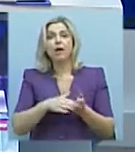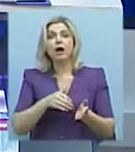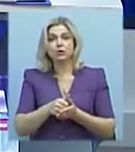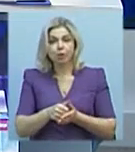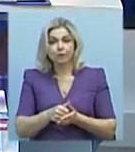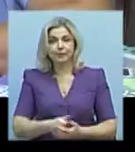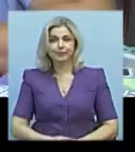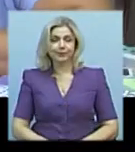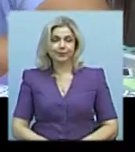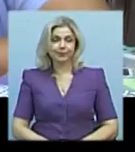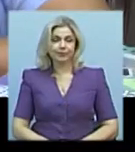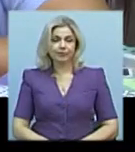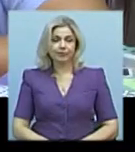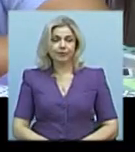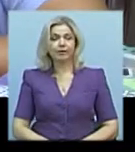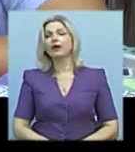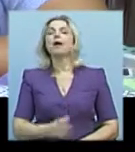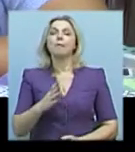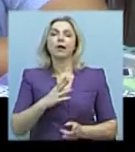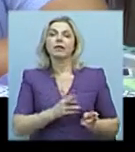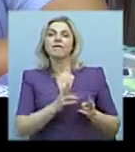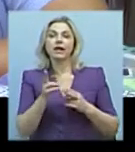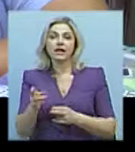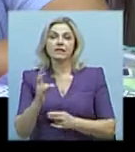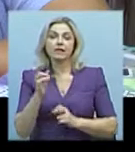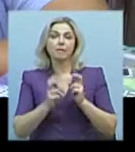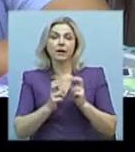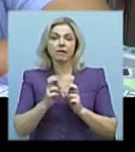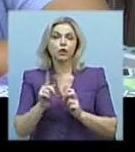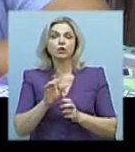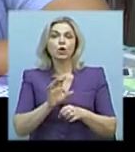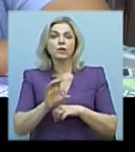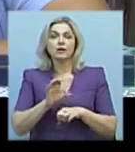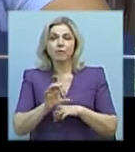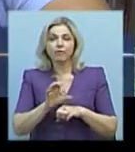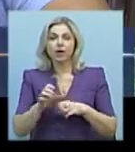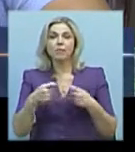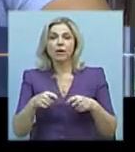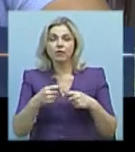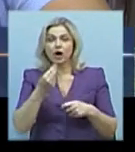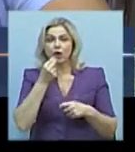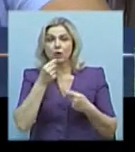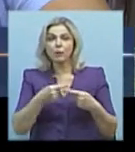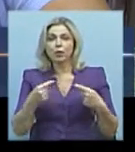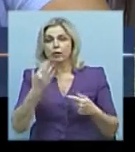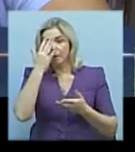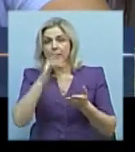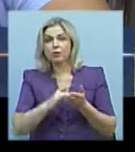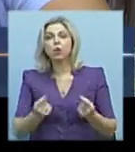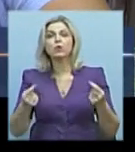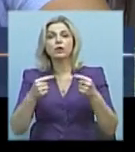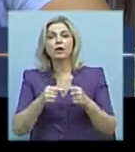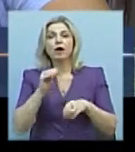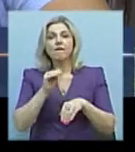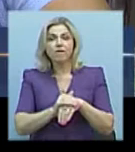масло. Був здійснений виїзд на підприємство, що займається реалізацією харчової продукції з метою встановлення